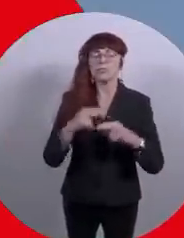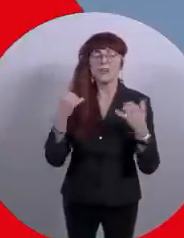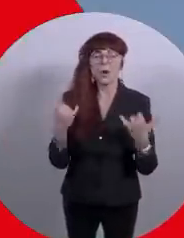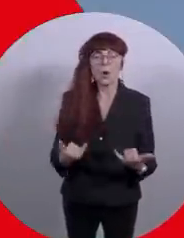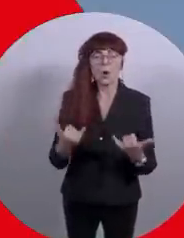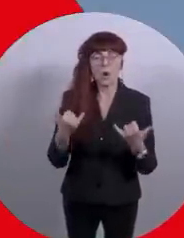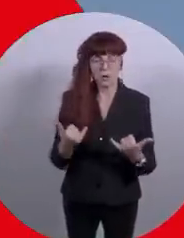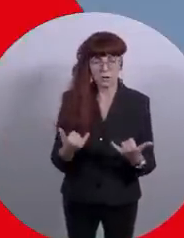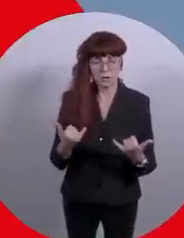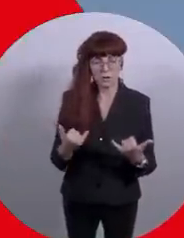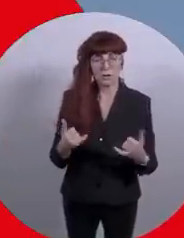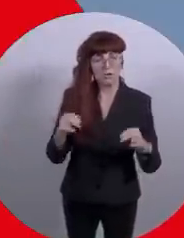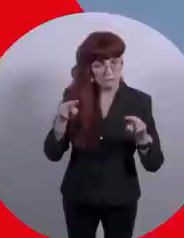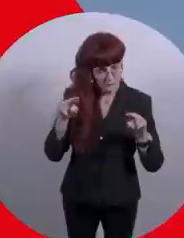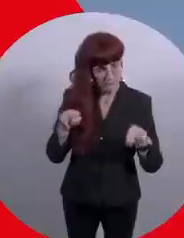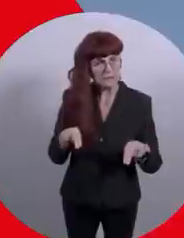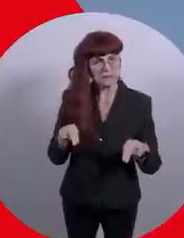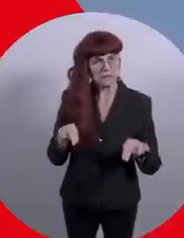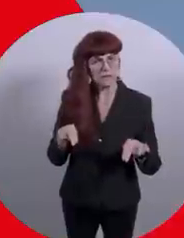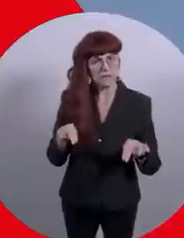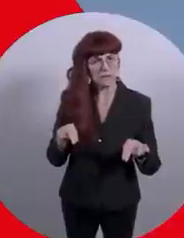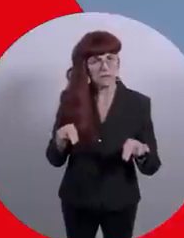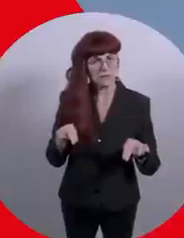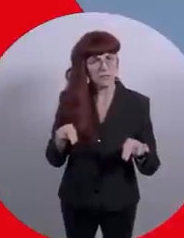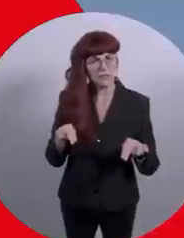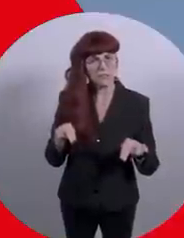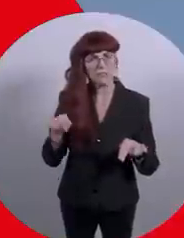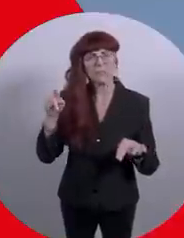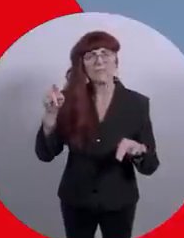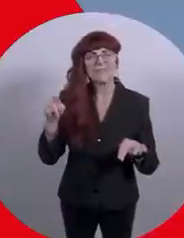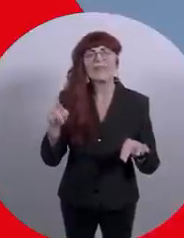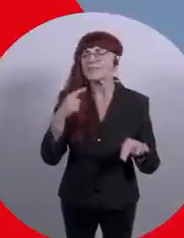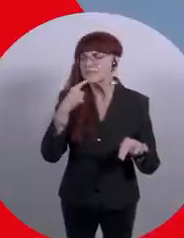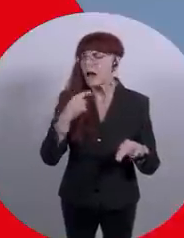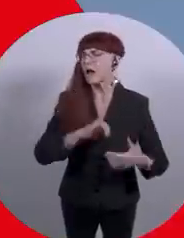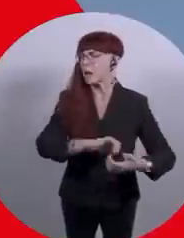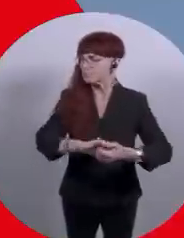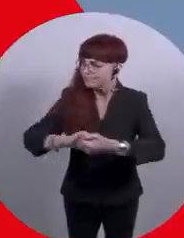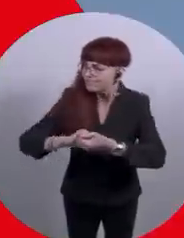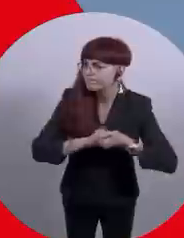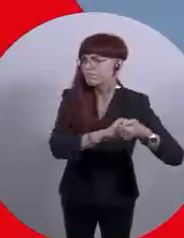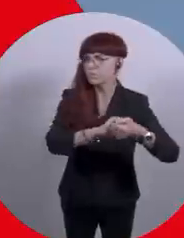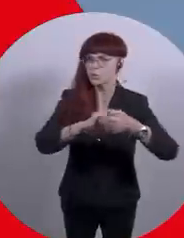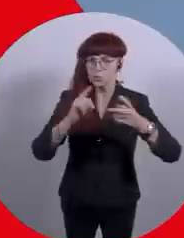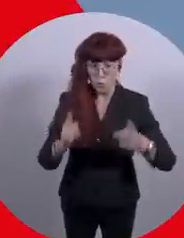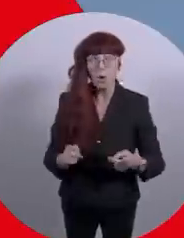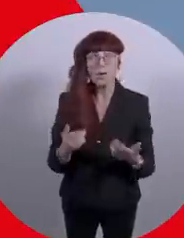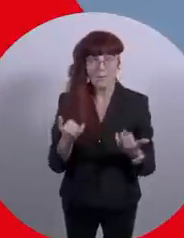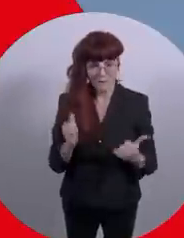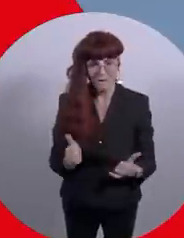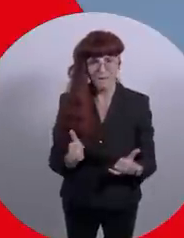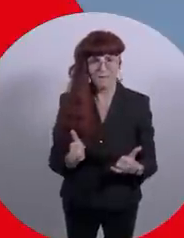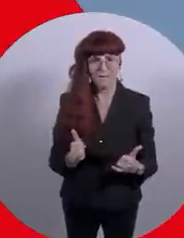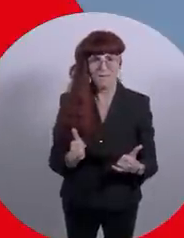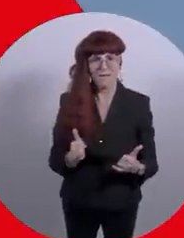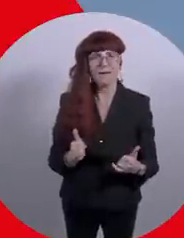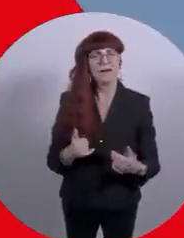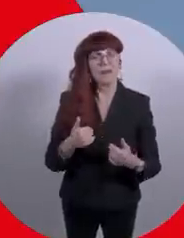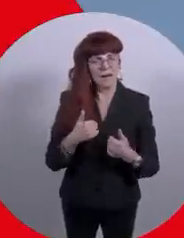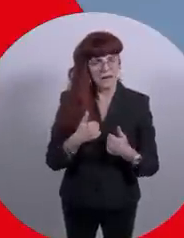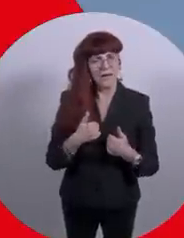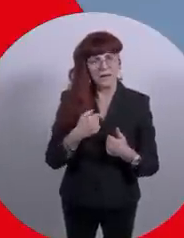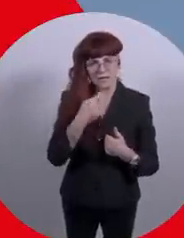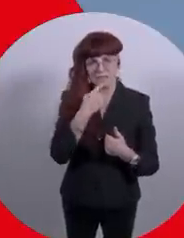zu Recht die Einigkeit beschwören und das soll auch so sein dann würde ich natürlich auch